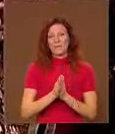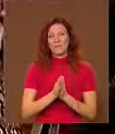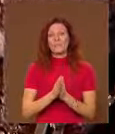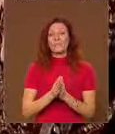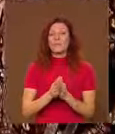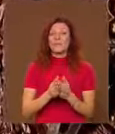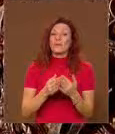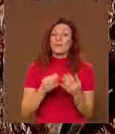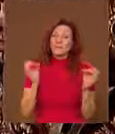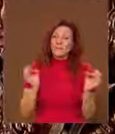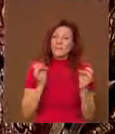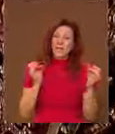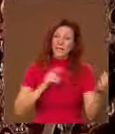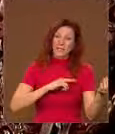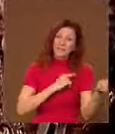силата,